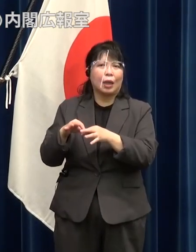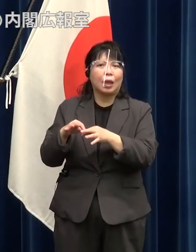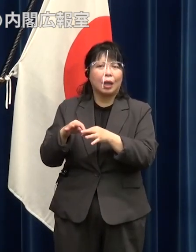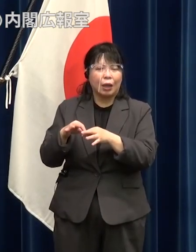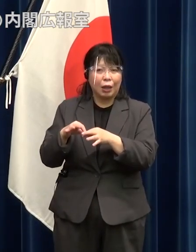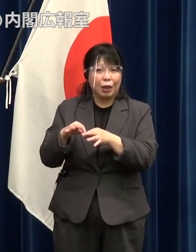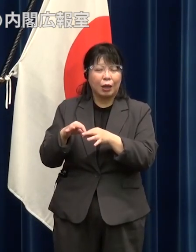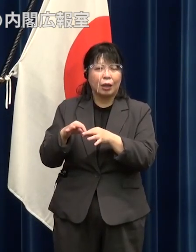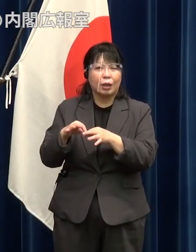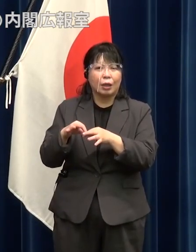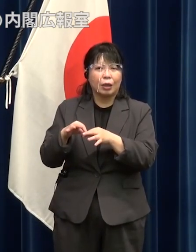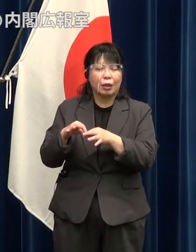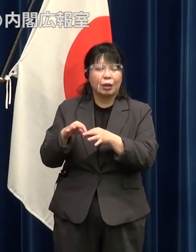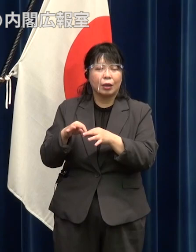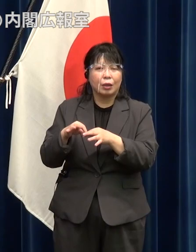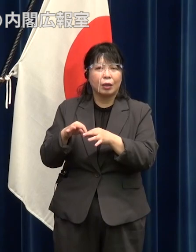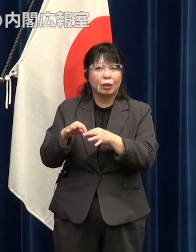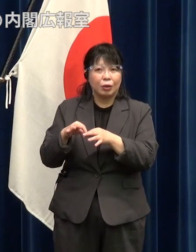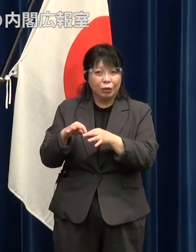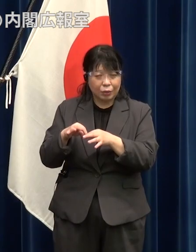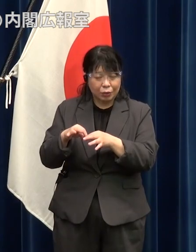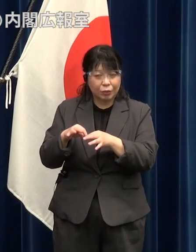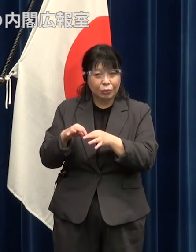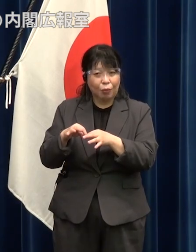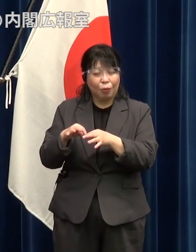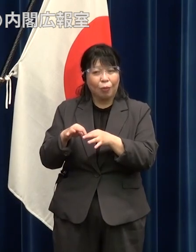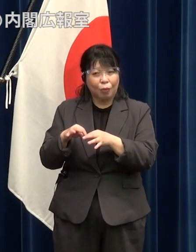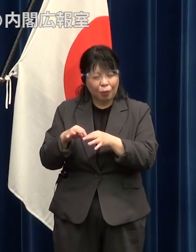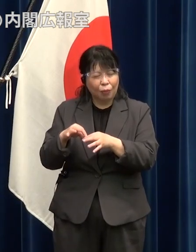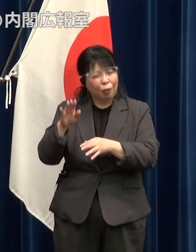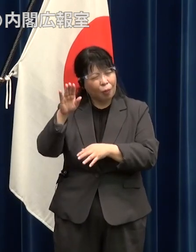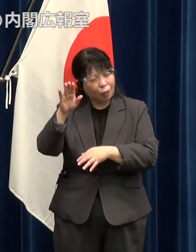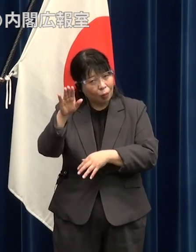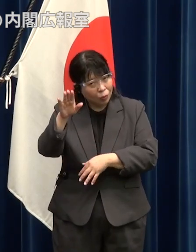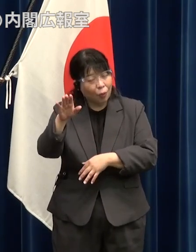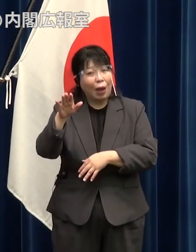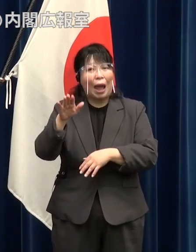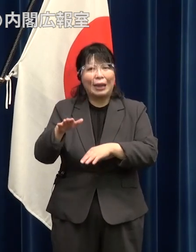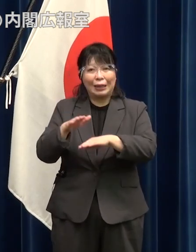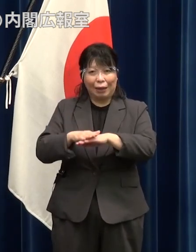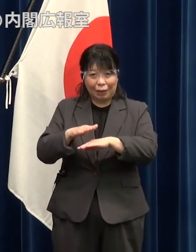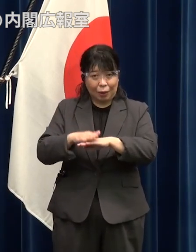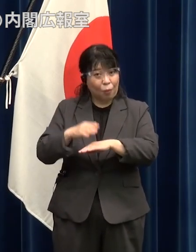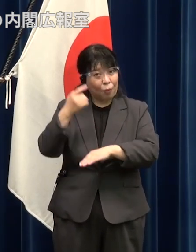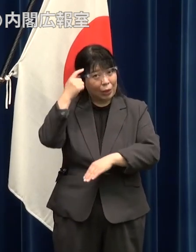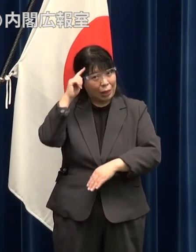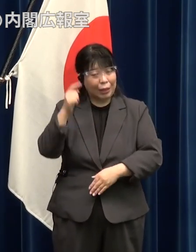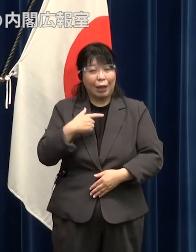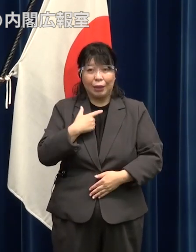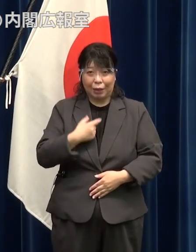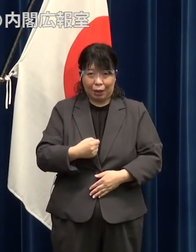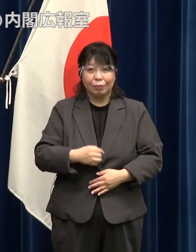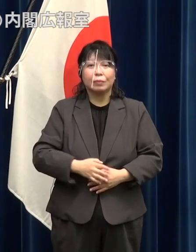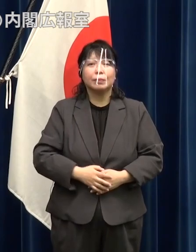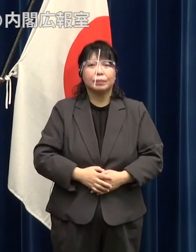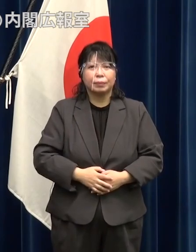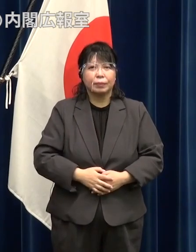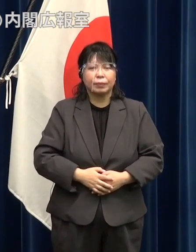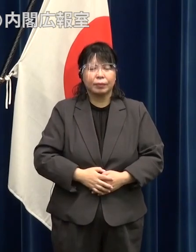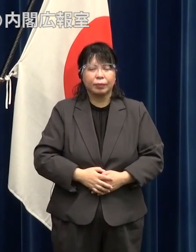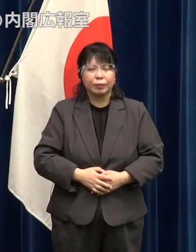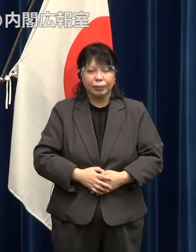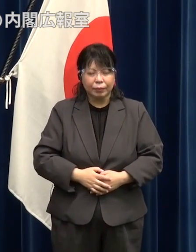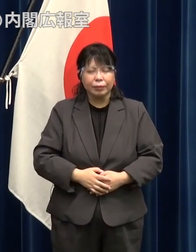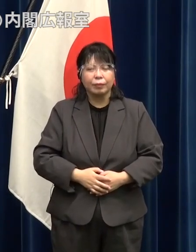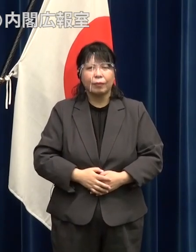のありようを考えていきたいと思います。その中で具体的な日程